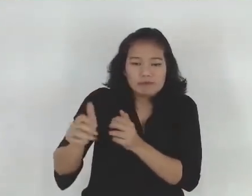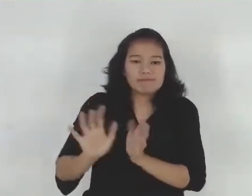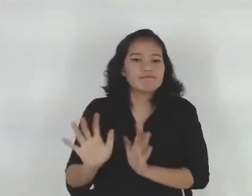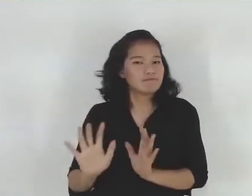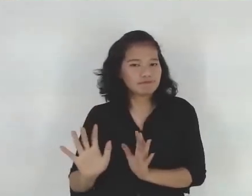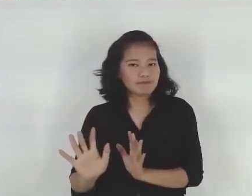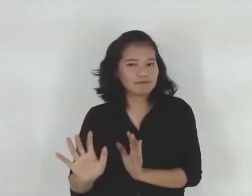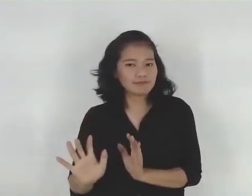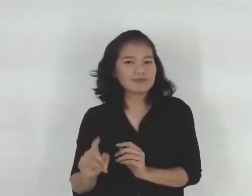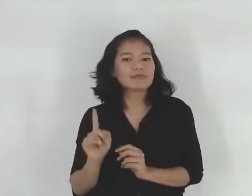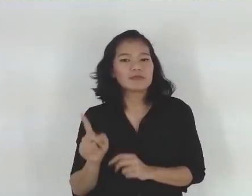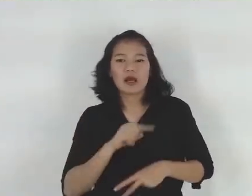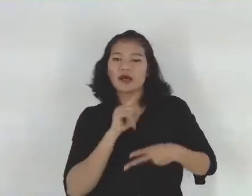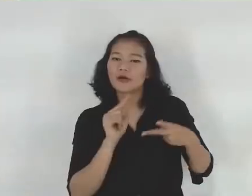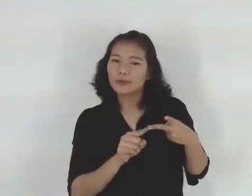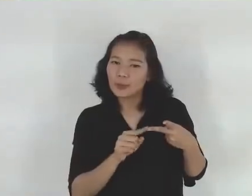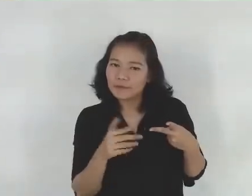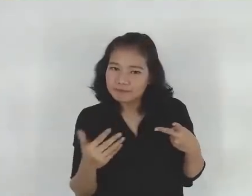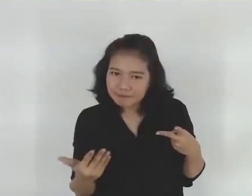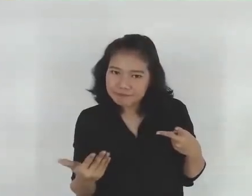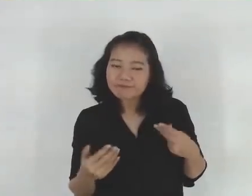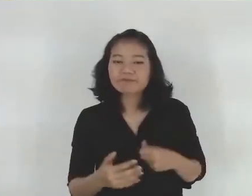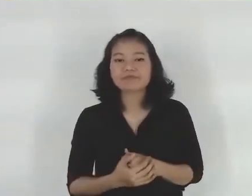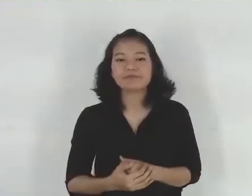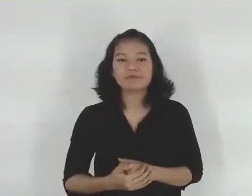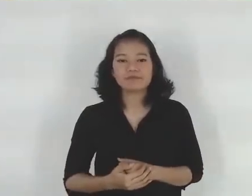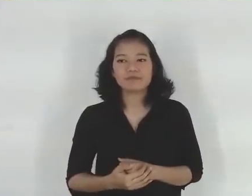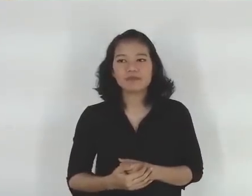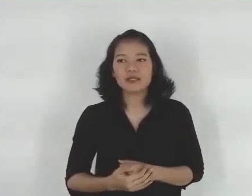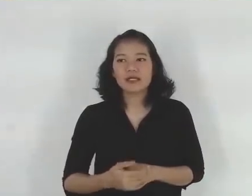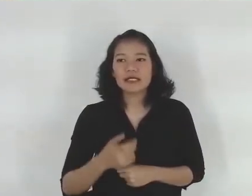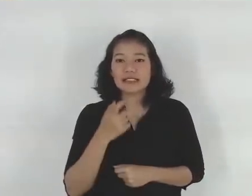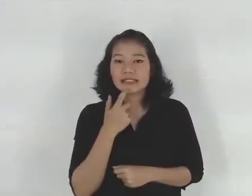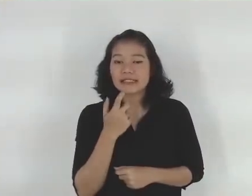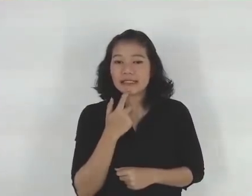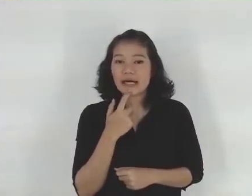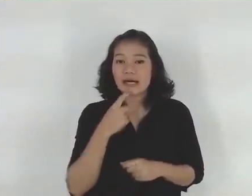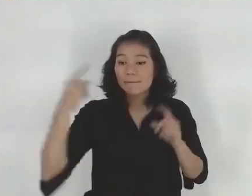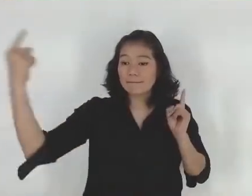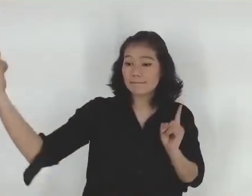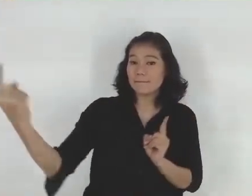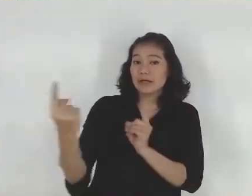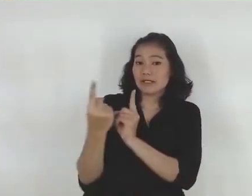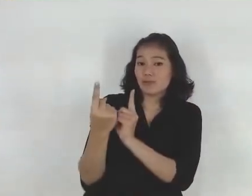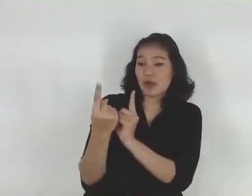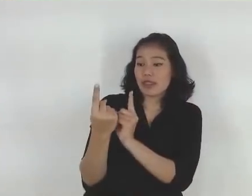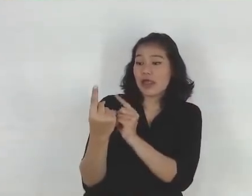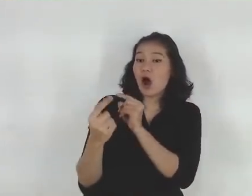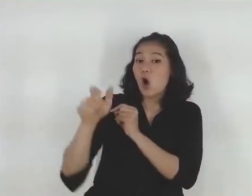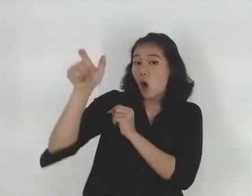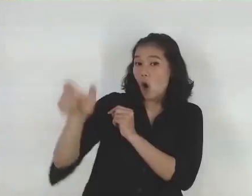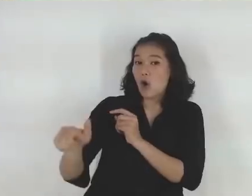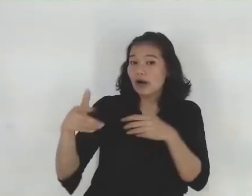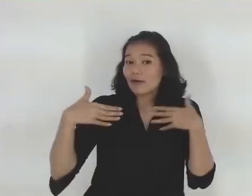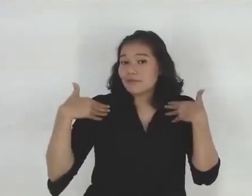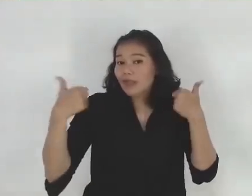lalu poin yang kedua Bapak Ibu perjumpaan dengan Sang Penyelamat